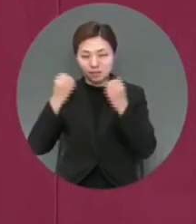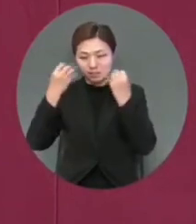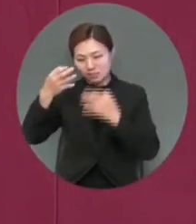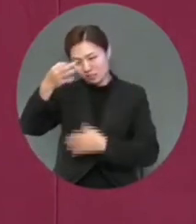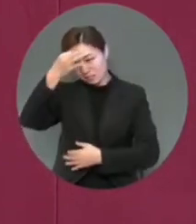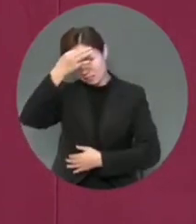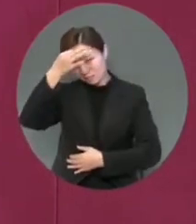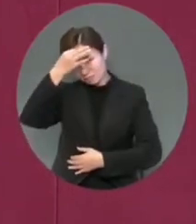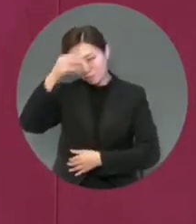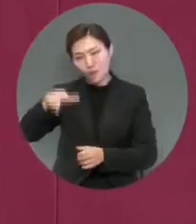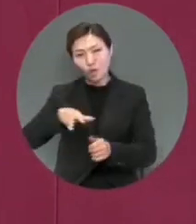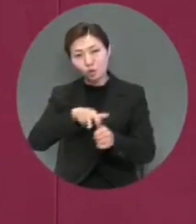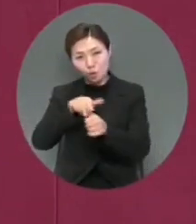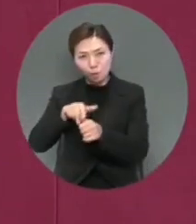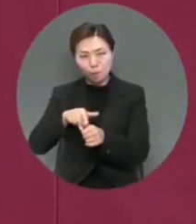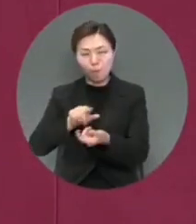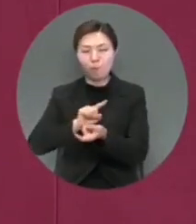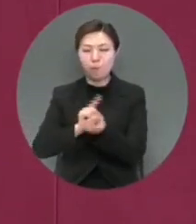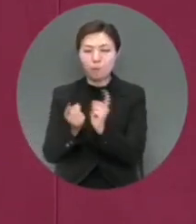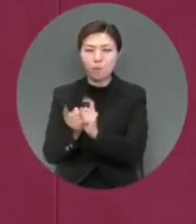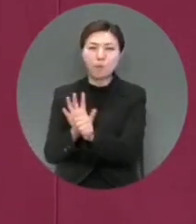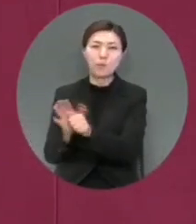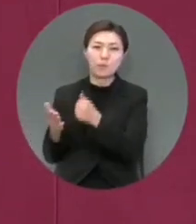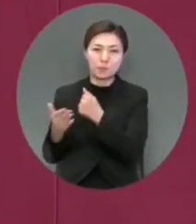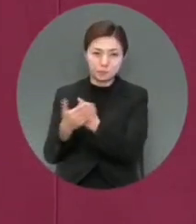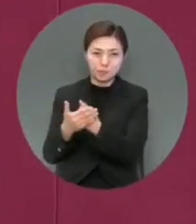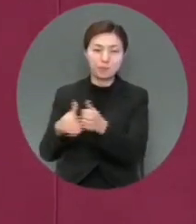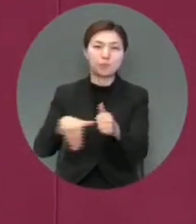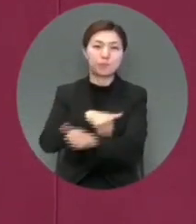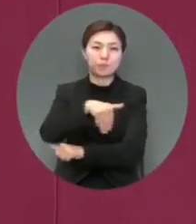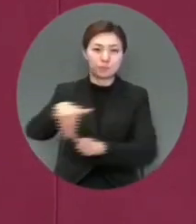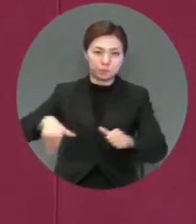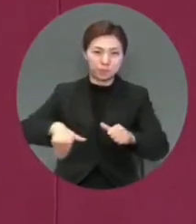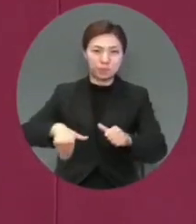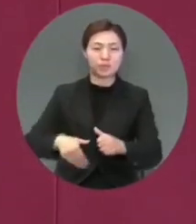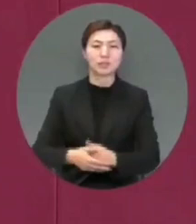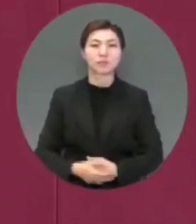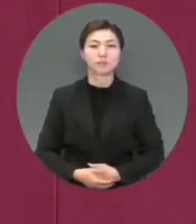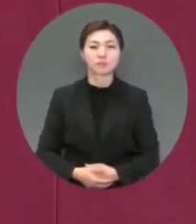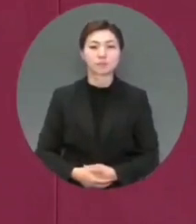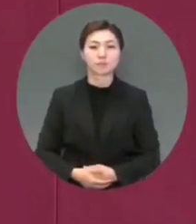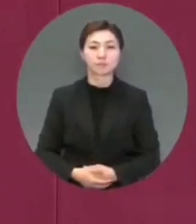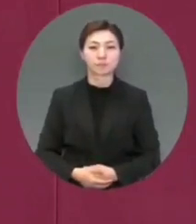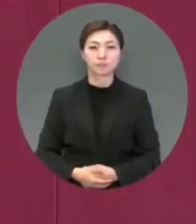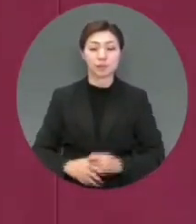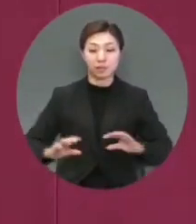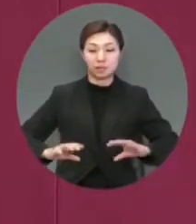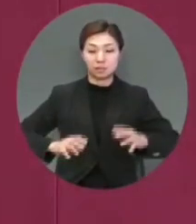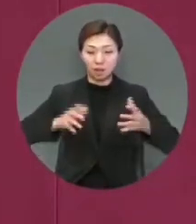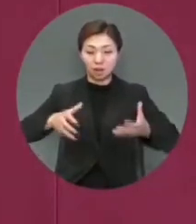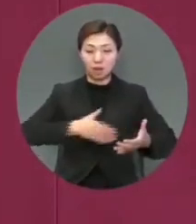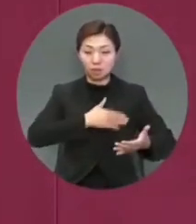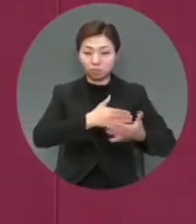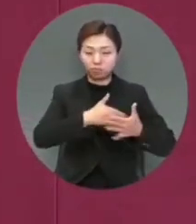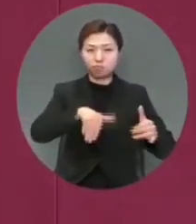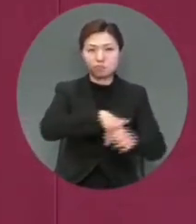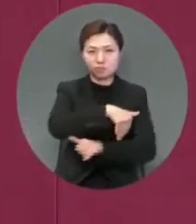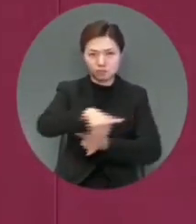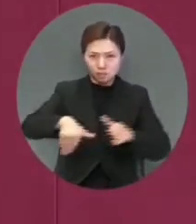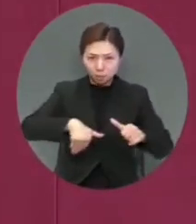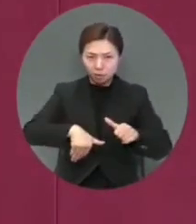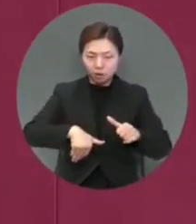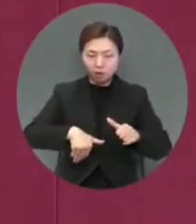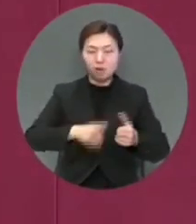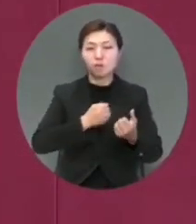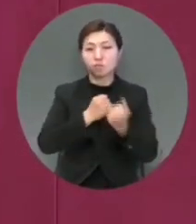구축하였습니다. 세계적인 공급망 위기에서 긴밀히 작동하는 한미 경제안보 협력